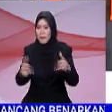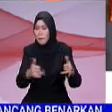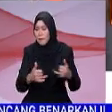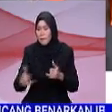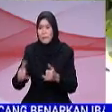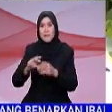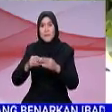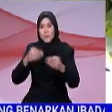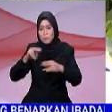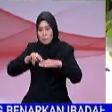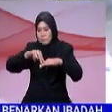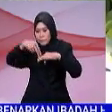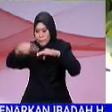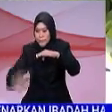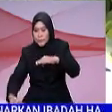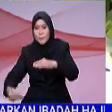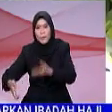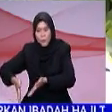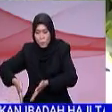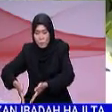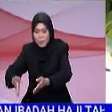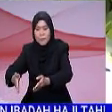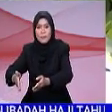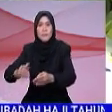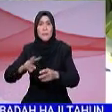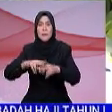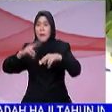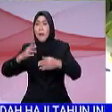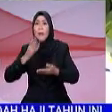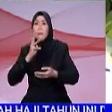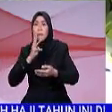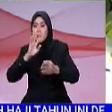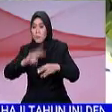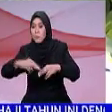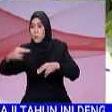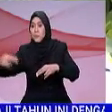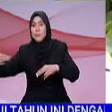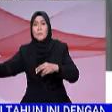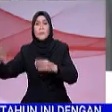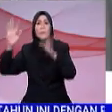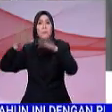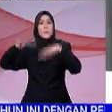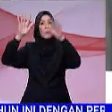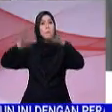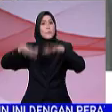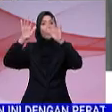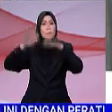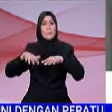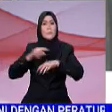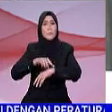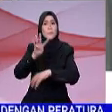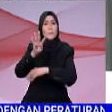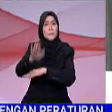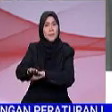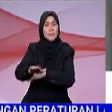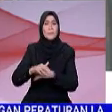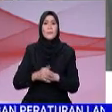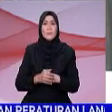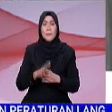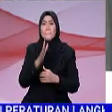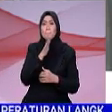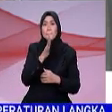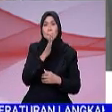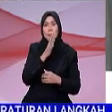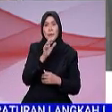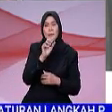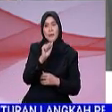sebelum tergelincir ke dalam longkang di flat berkenaan sebelum dihanyutkan air deras ketika hujan lebat pada kira-kira 4 petang. Sementara itu, ibu